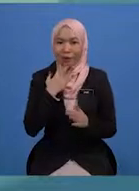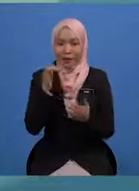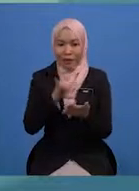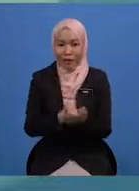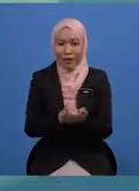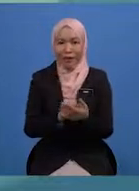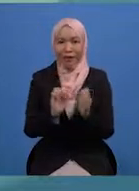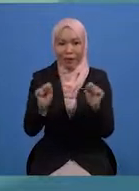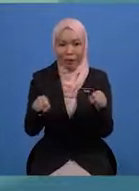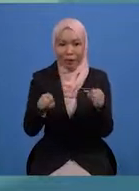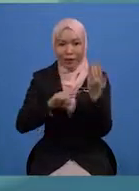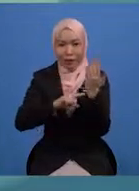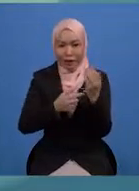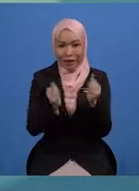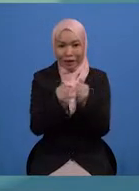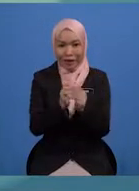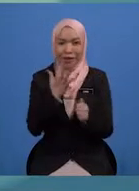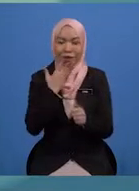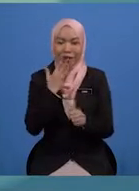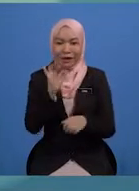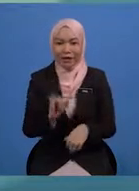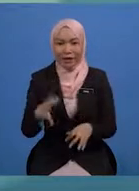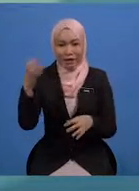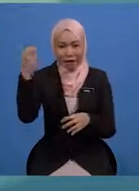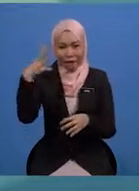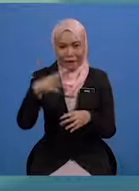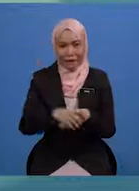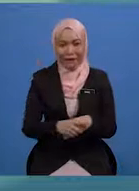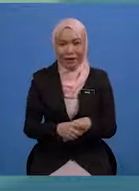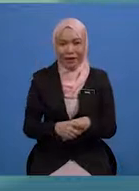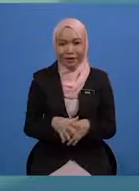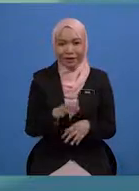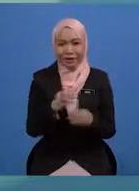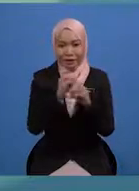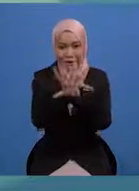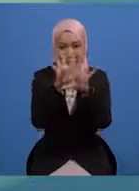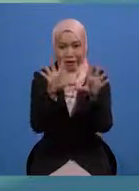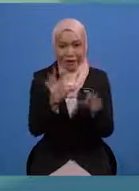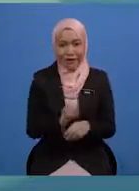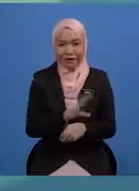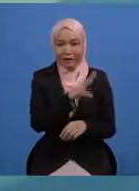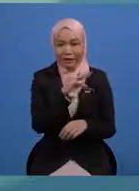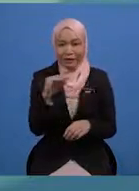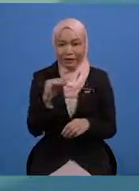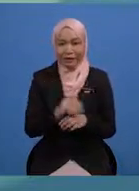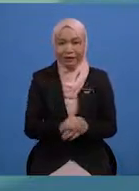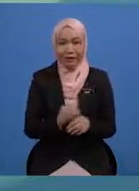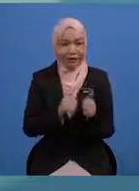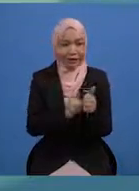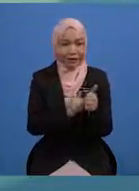boleh dimulai dengan warna yang cerah dan diikuti pula dengan warna yang gelap.